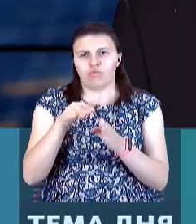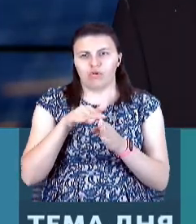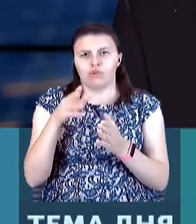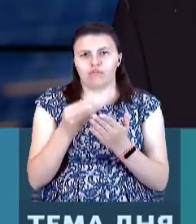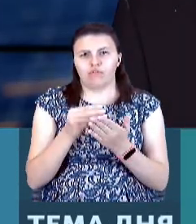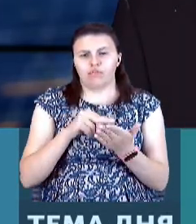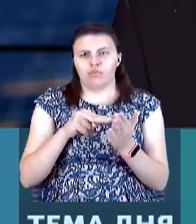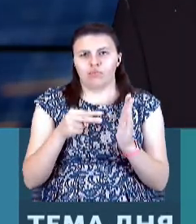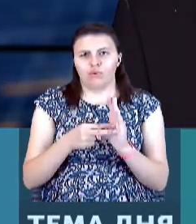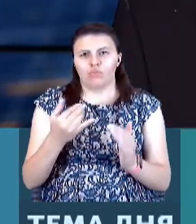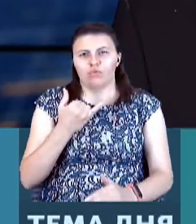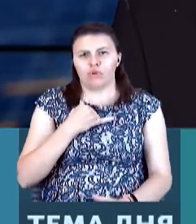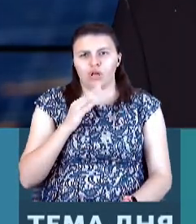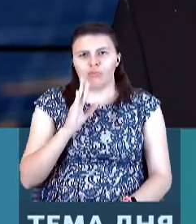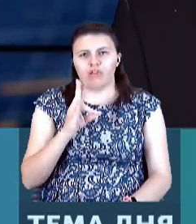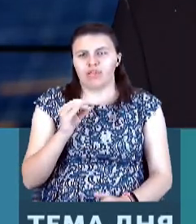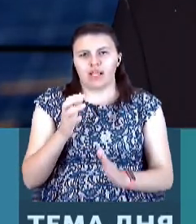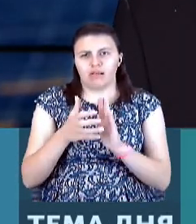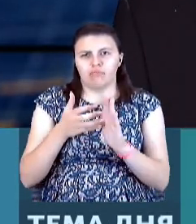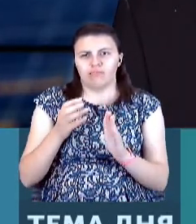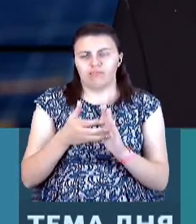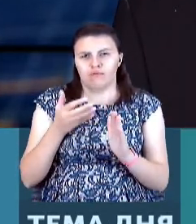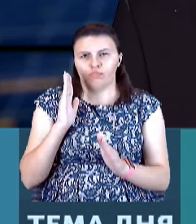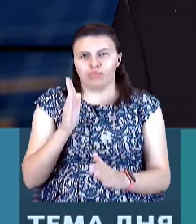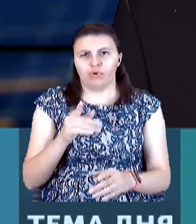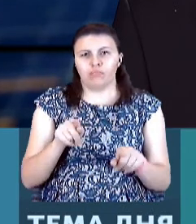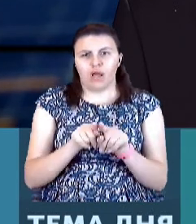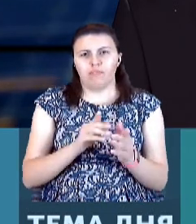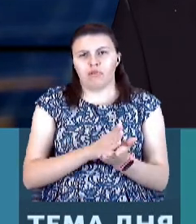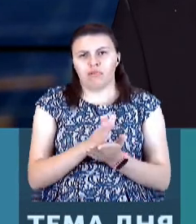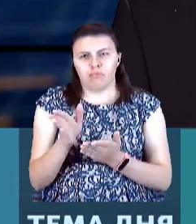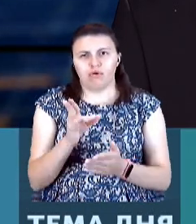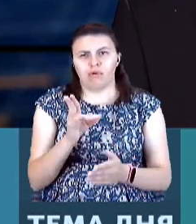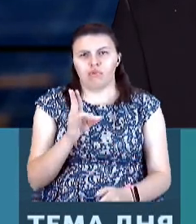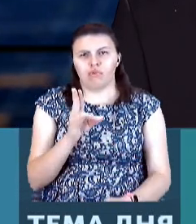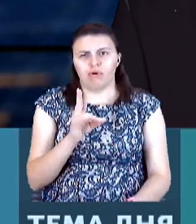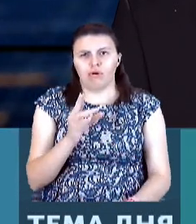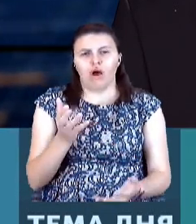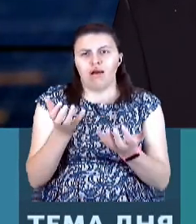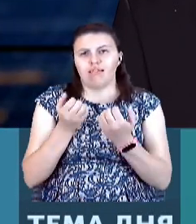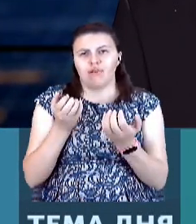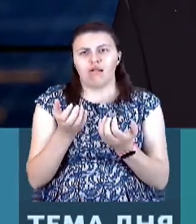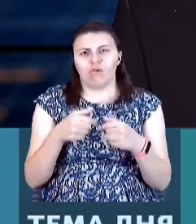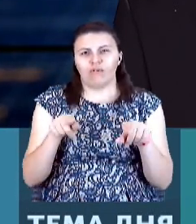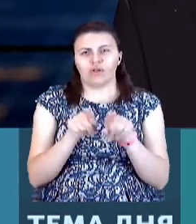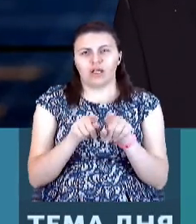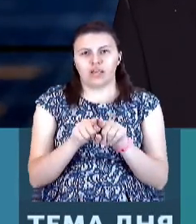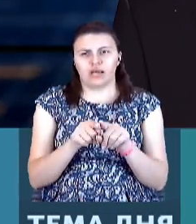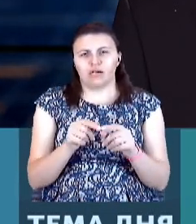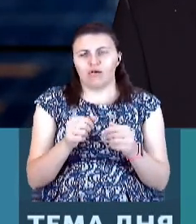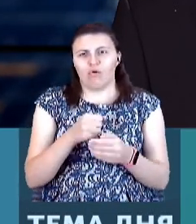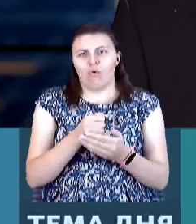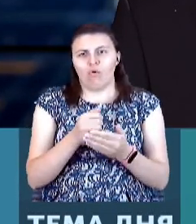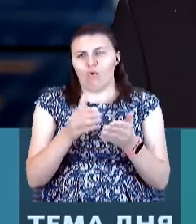будуть ненадходження. І таким чином, да, ми перенаправляємо, проте у нас і доходів в належних обсягах не буде. Тому це